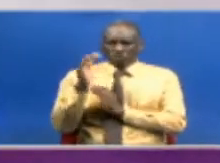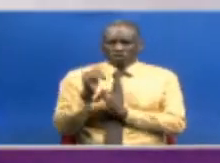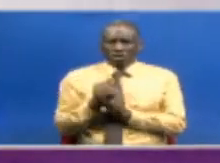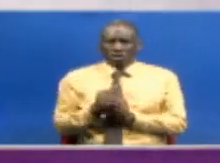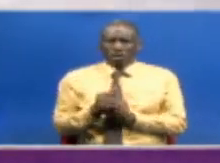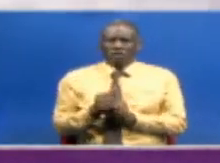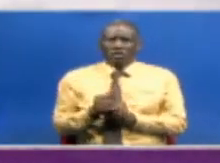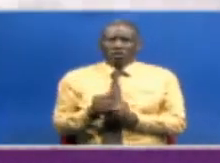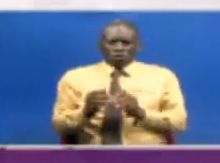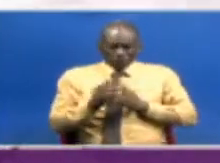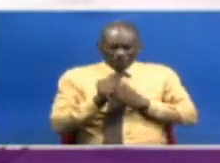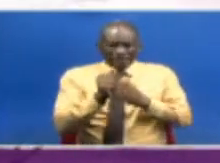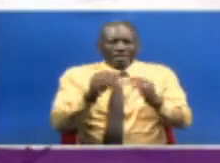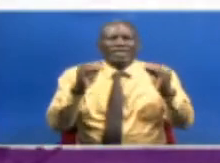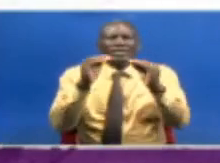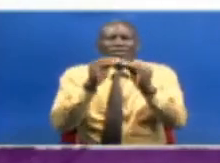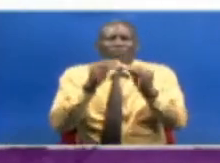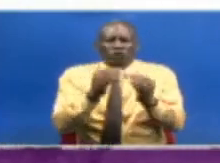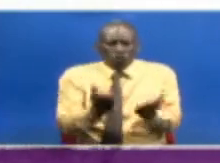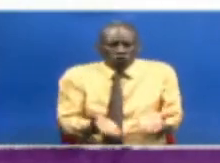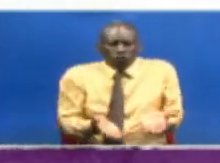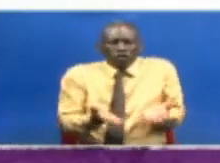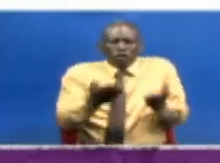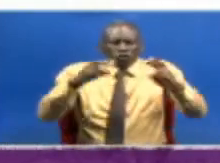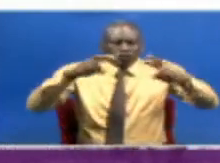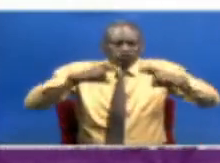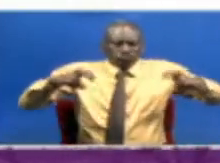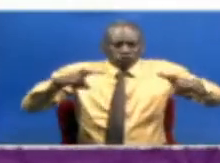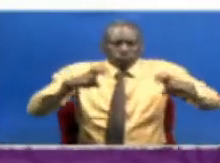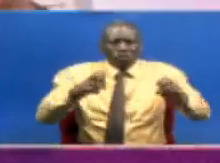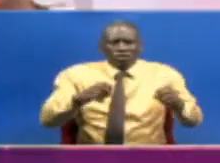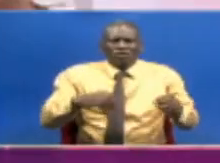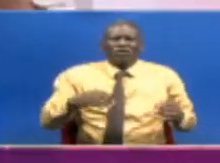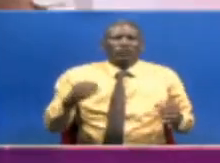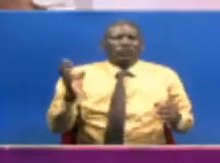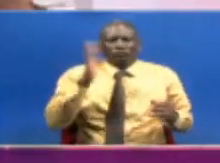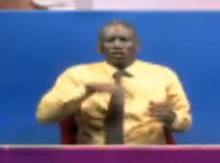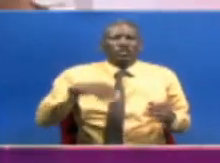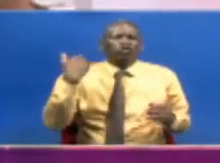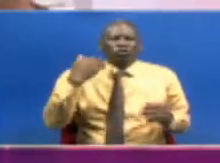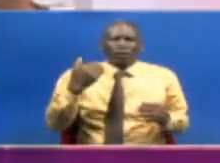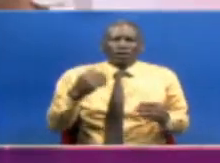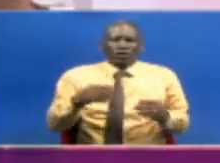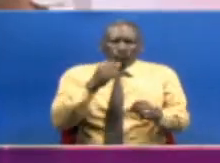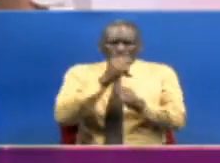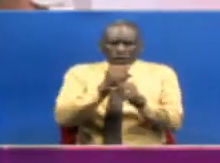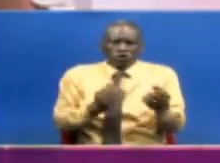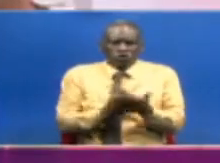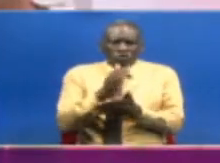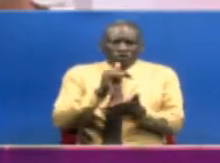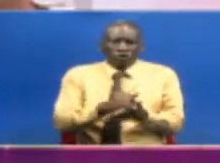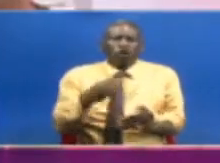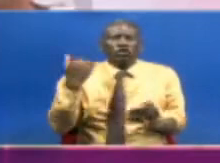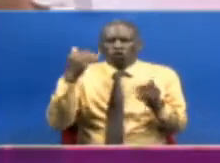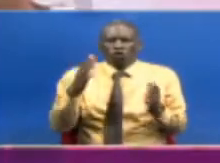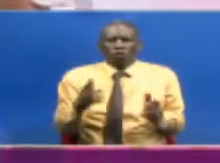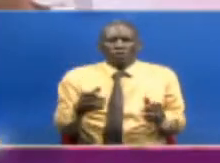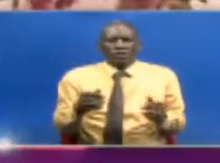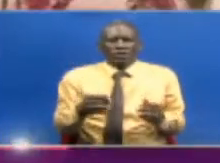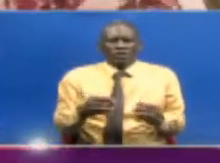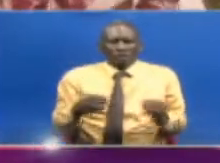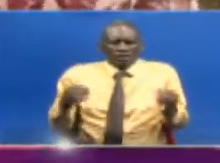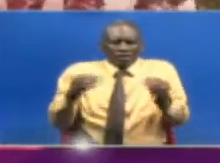alikuwa anaongoza mkutano wa kuimarisha operesheni maliza uhalifu kuhakikisha majambazi hawajikusanyi